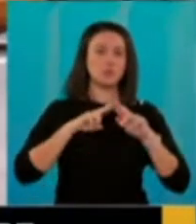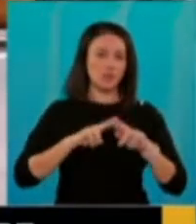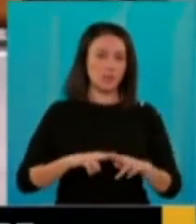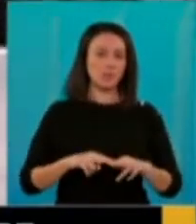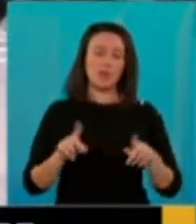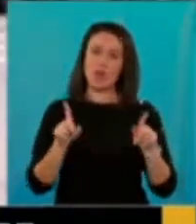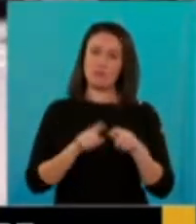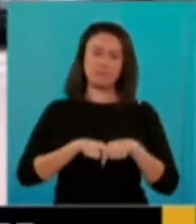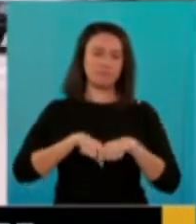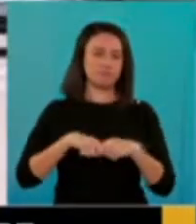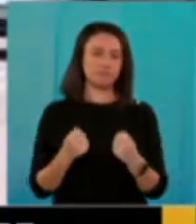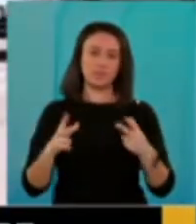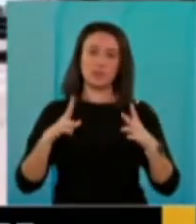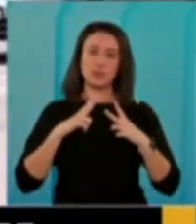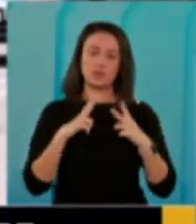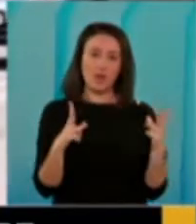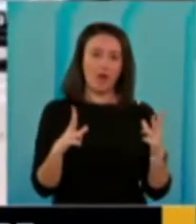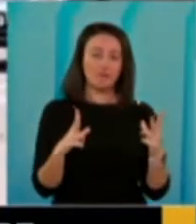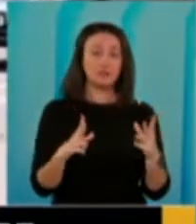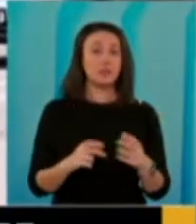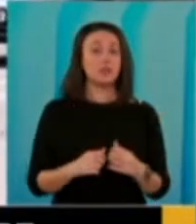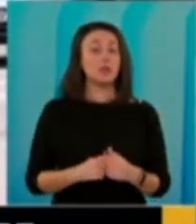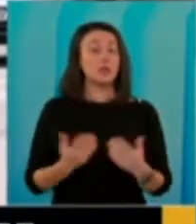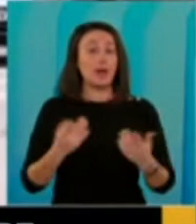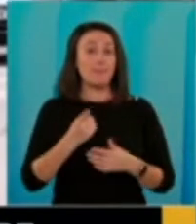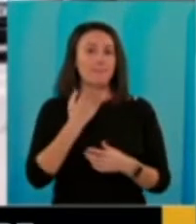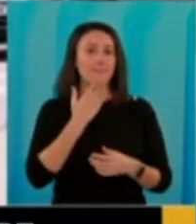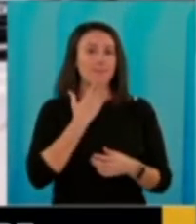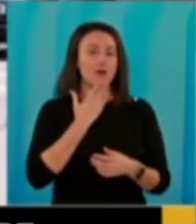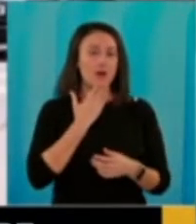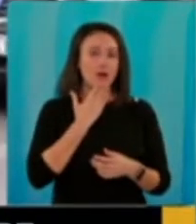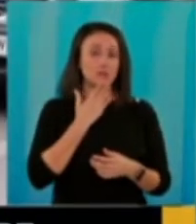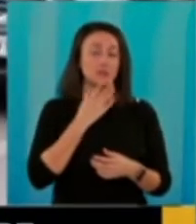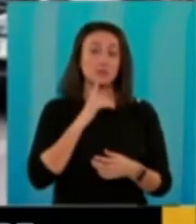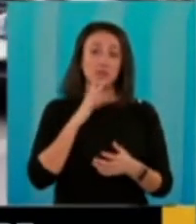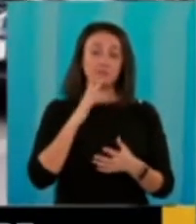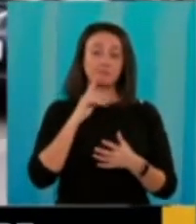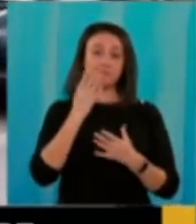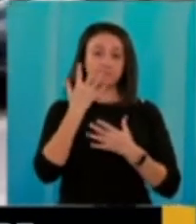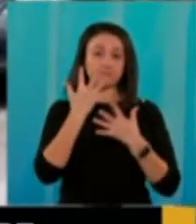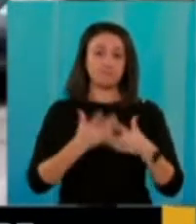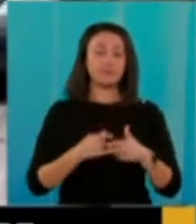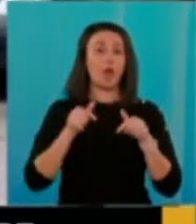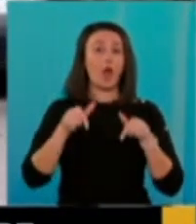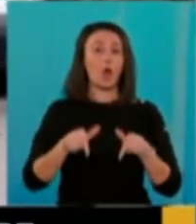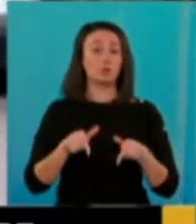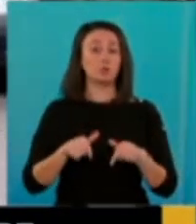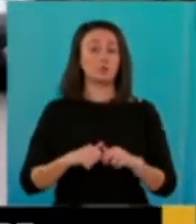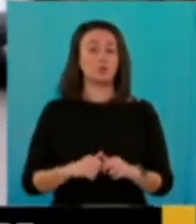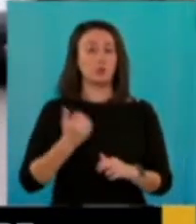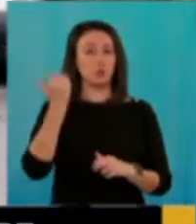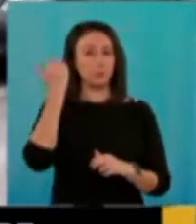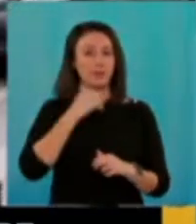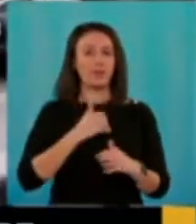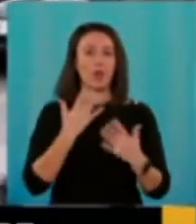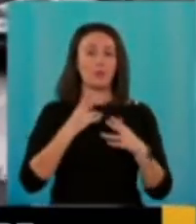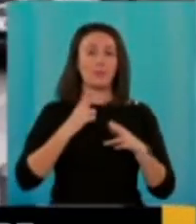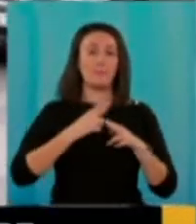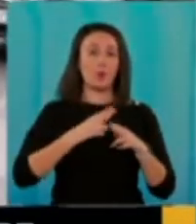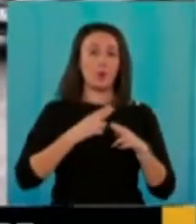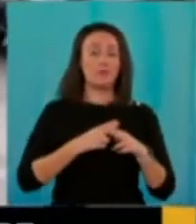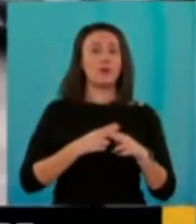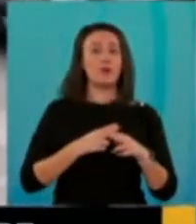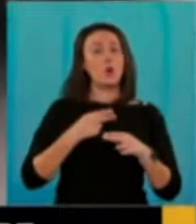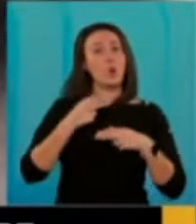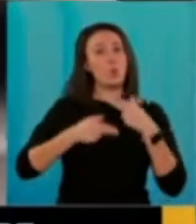determină afecțiuni grave care, din păcate, se contabilizează în acest moment în creșterea numărului de pacienți cu